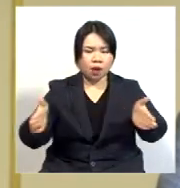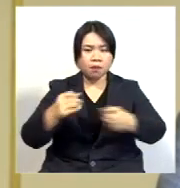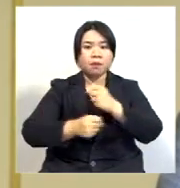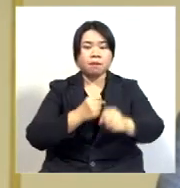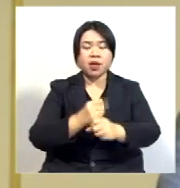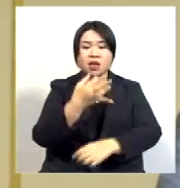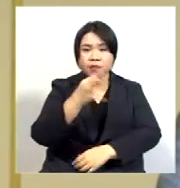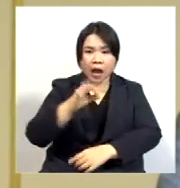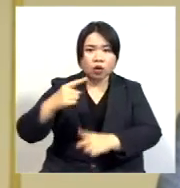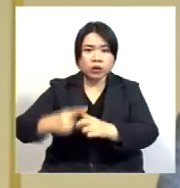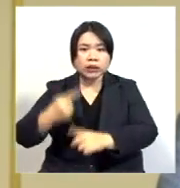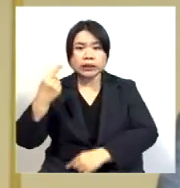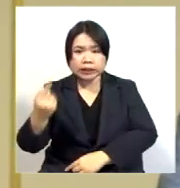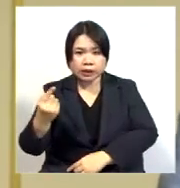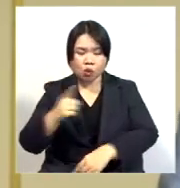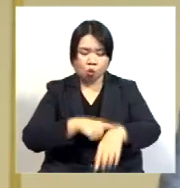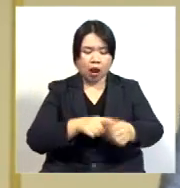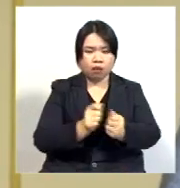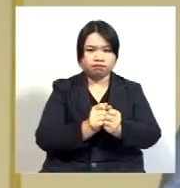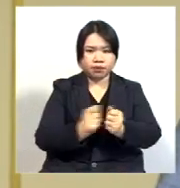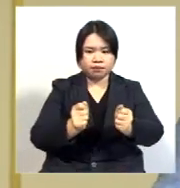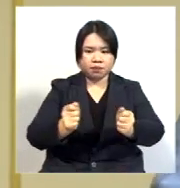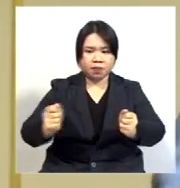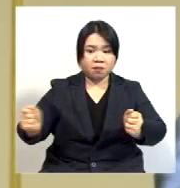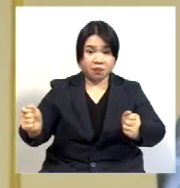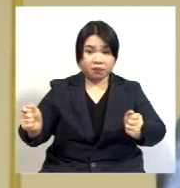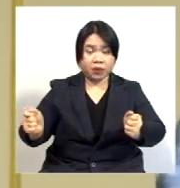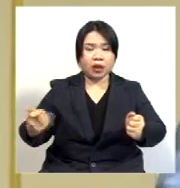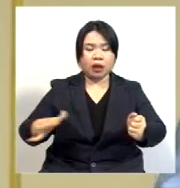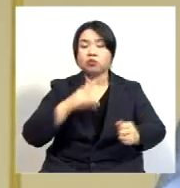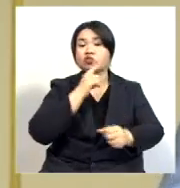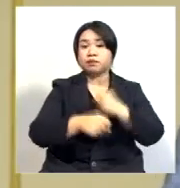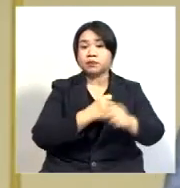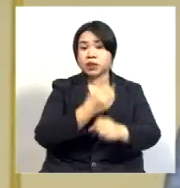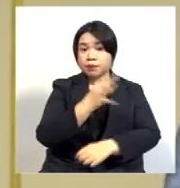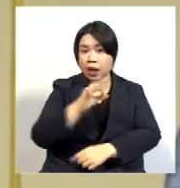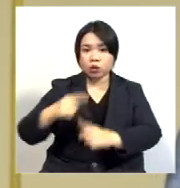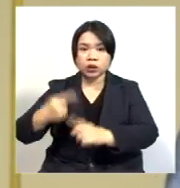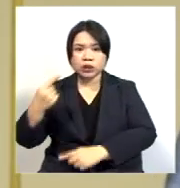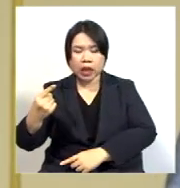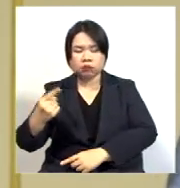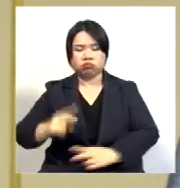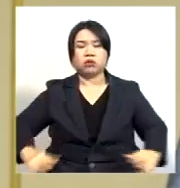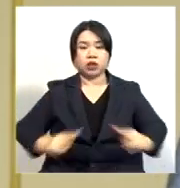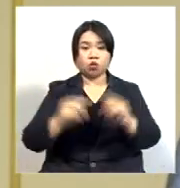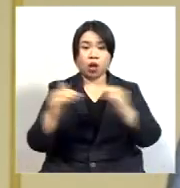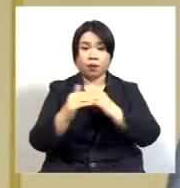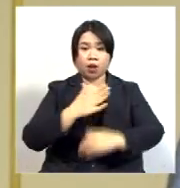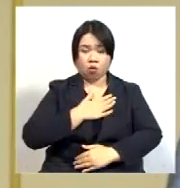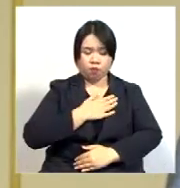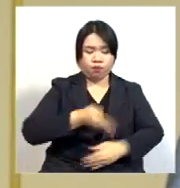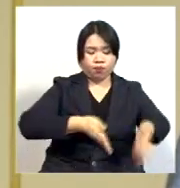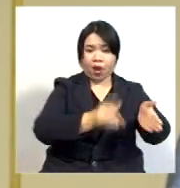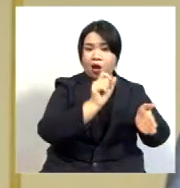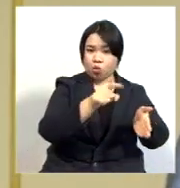เดือนที่จะต้องขยายเวลาให้เมื่อได้เวลา19ปี1เดือนทางกระทรวงคมนาคมนะครับและการทางพิเศ